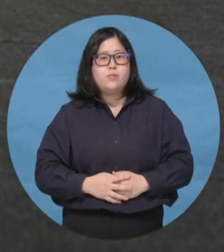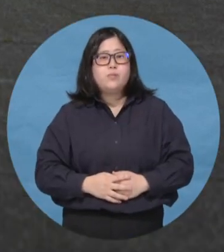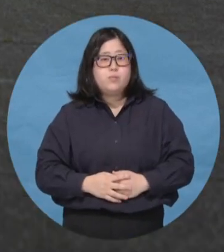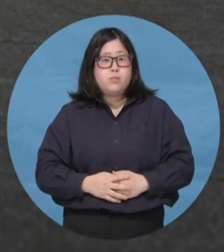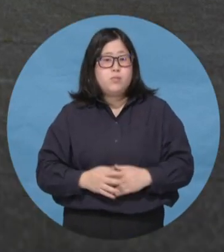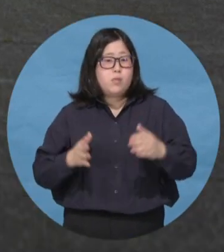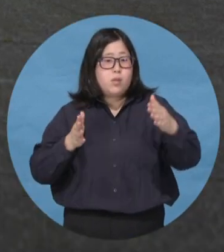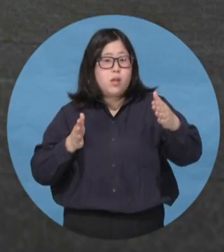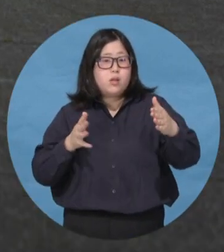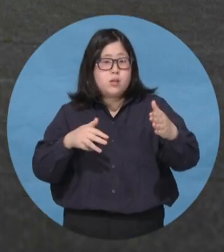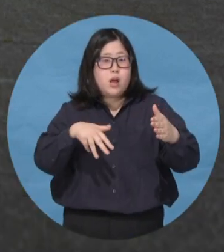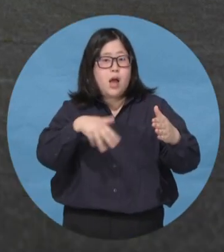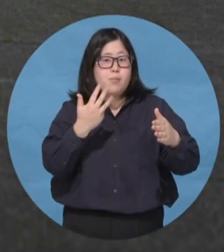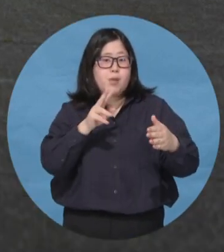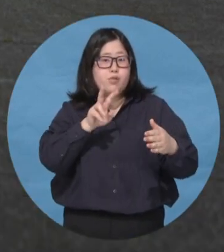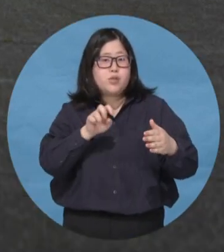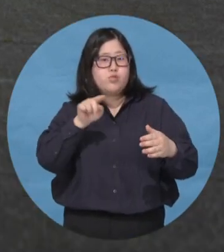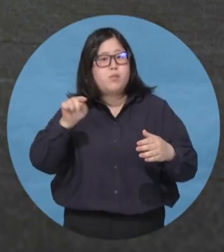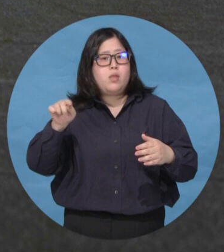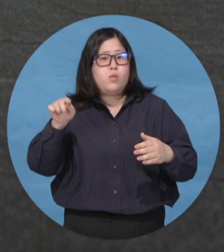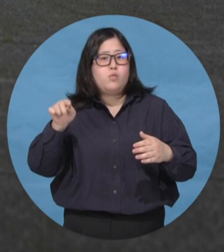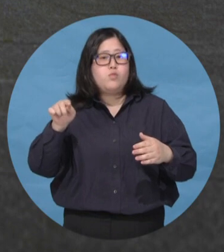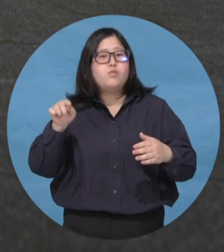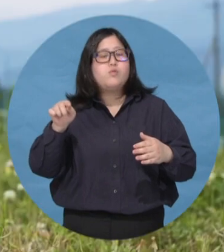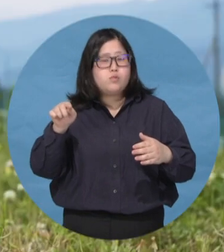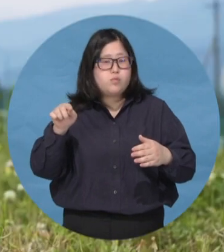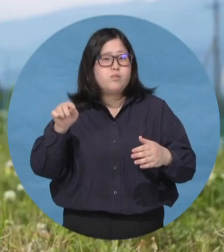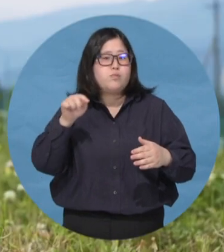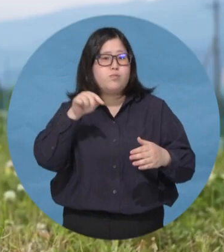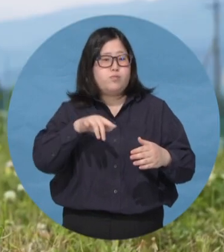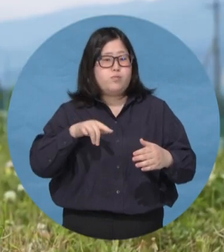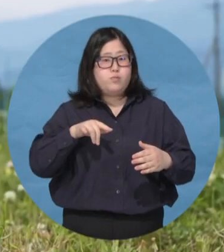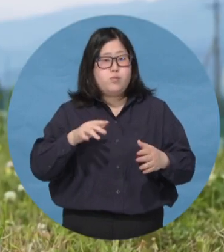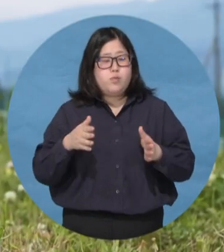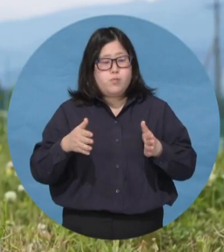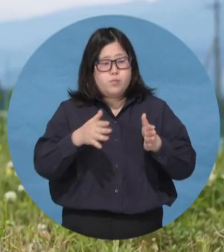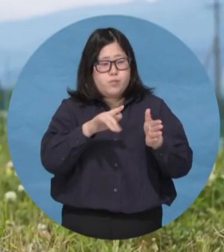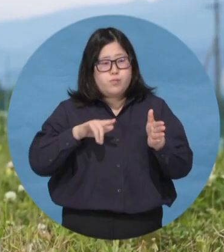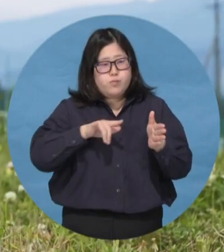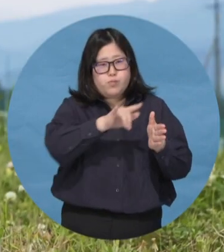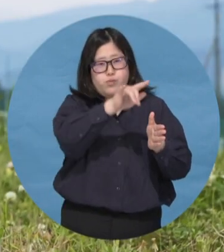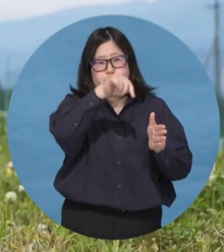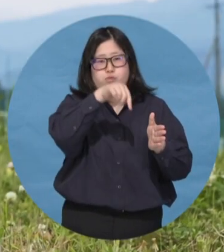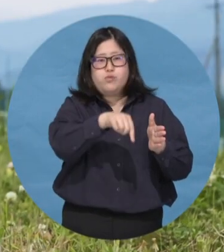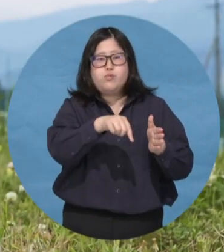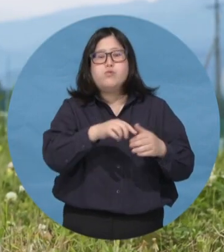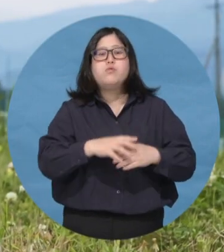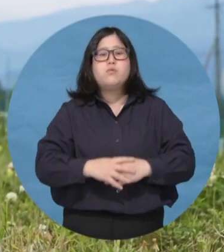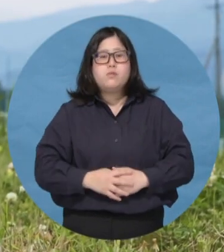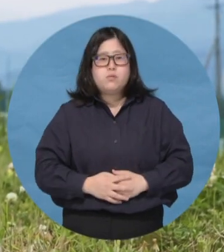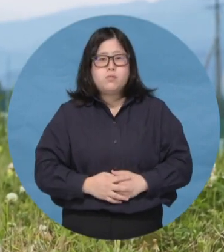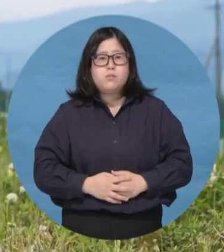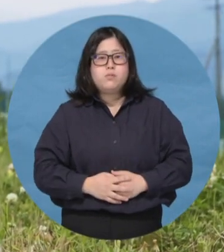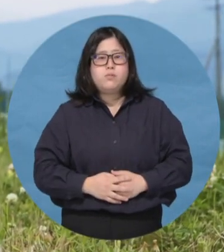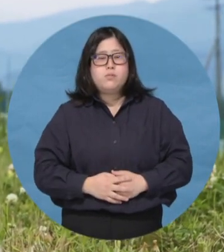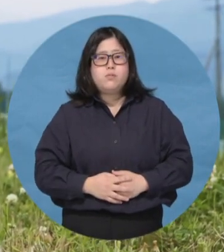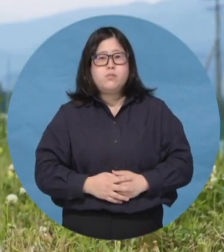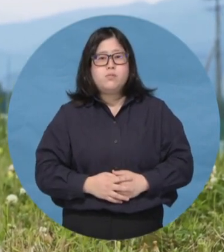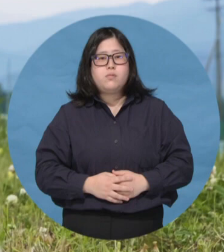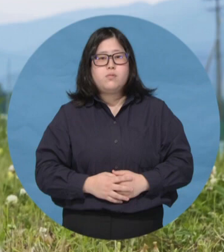全長820メートルの小さな滑走路は無限に続く大きな空へとつながる。